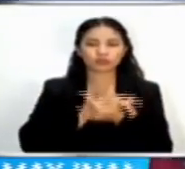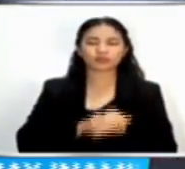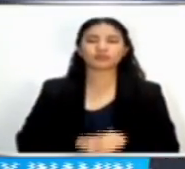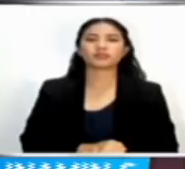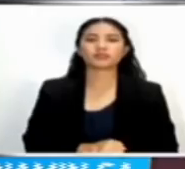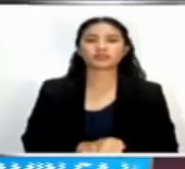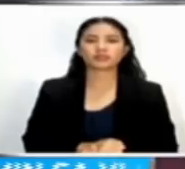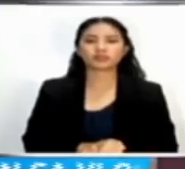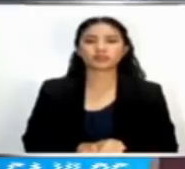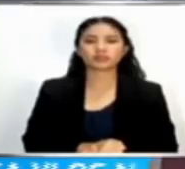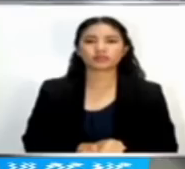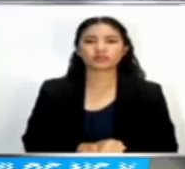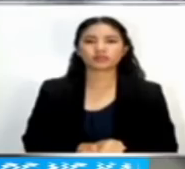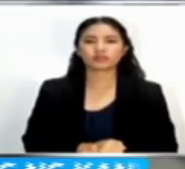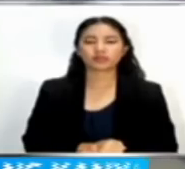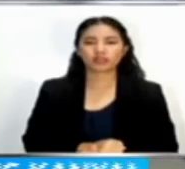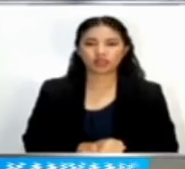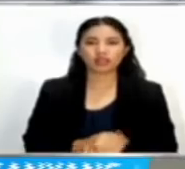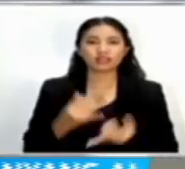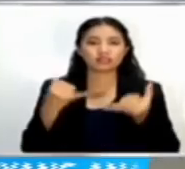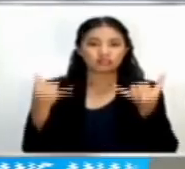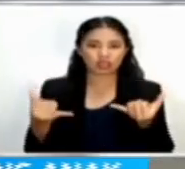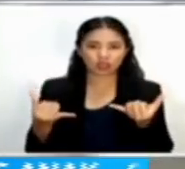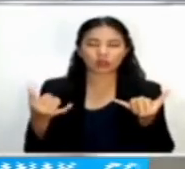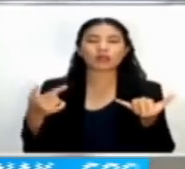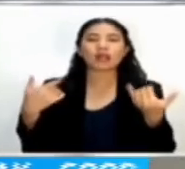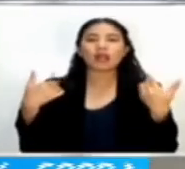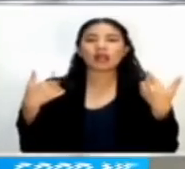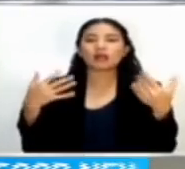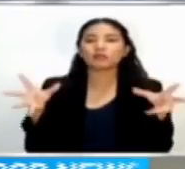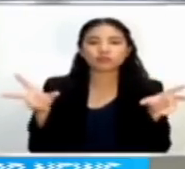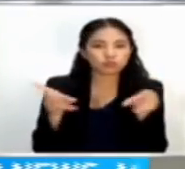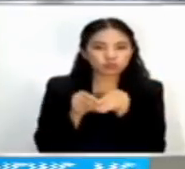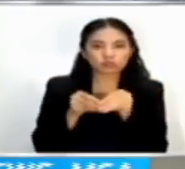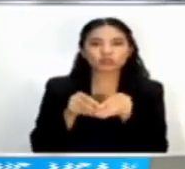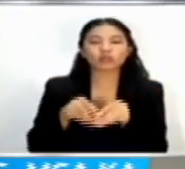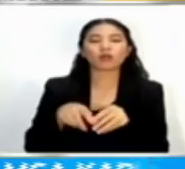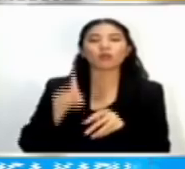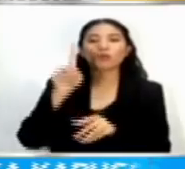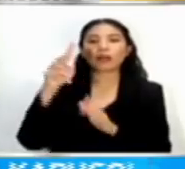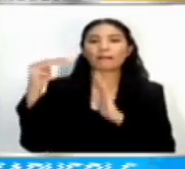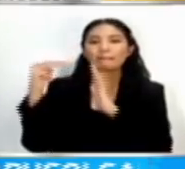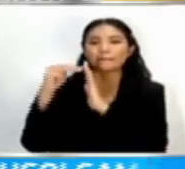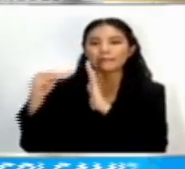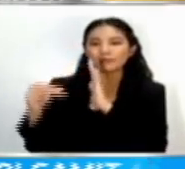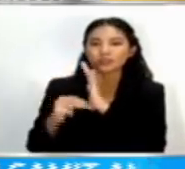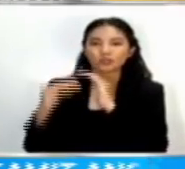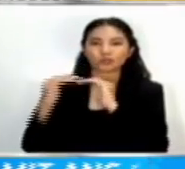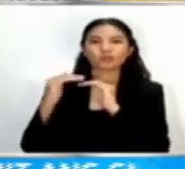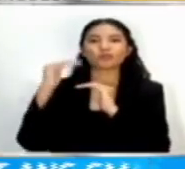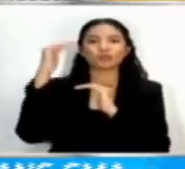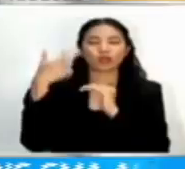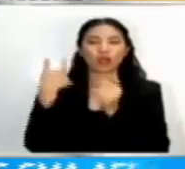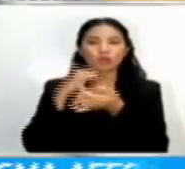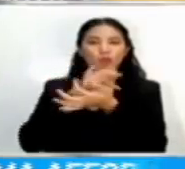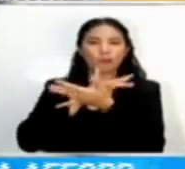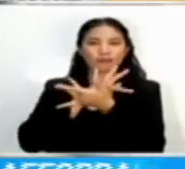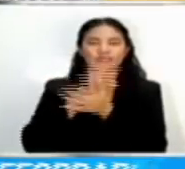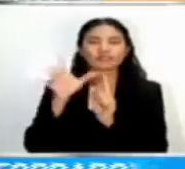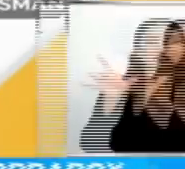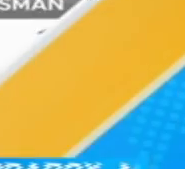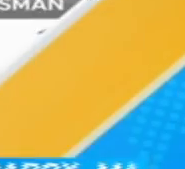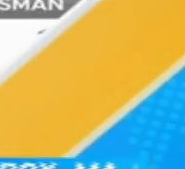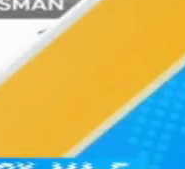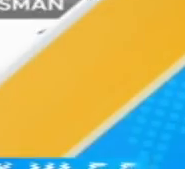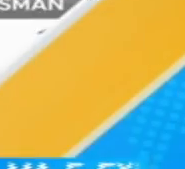projection ng Okta Research, sumampa na sa mahigit 1 million ang kaso ng COVID-19 sa Pilipinas. Bagamat talaga naman pong halos nagdoble